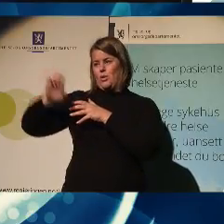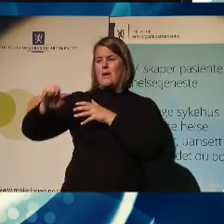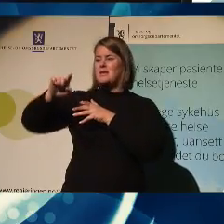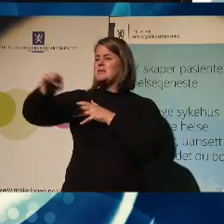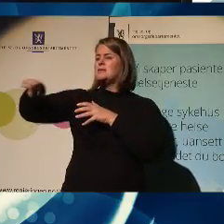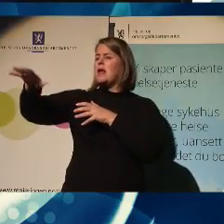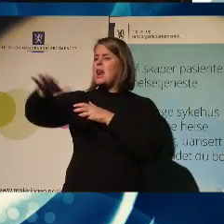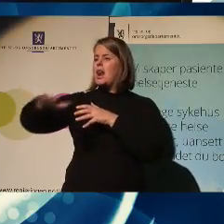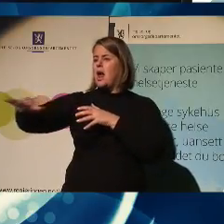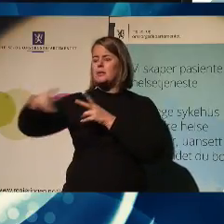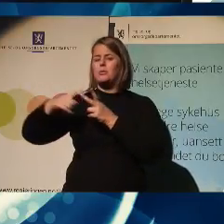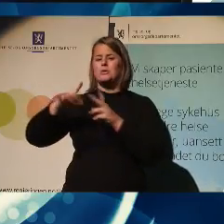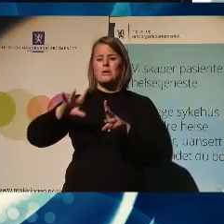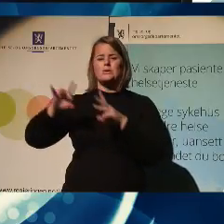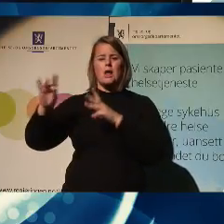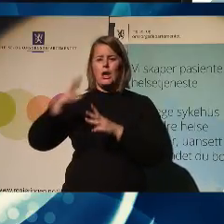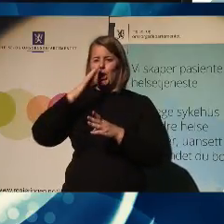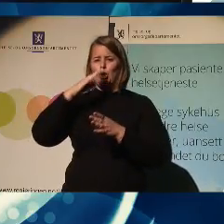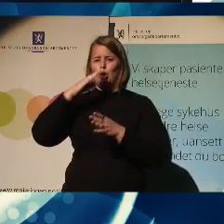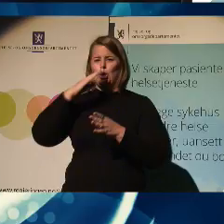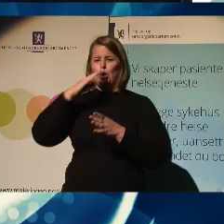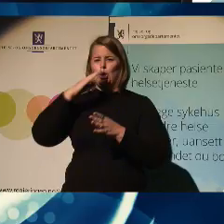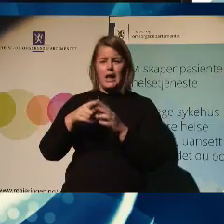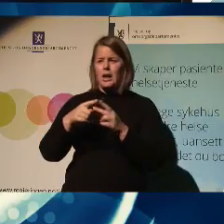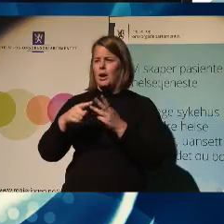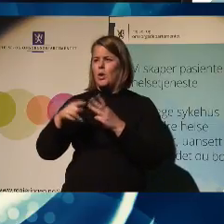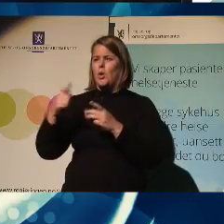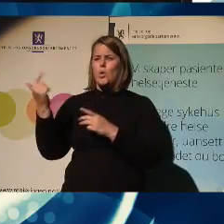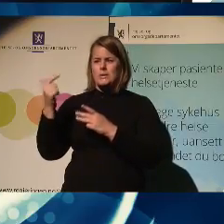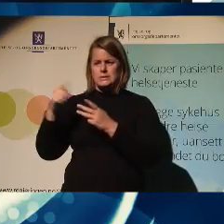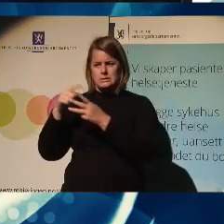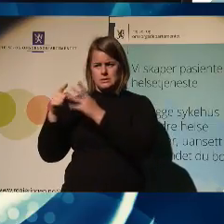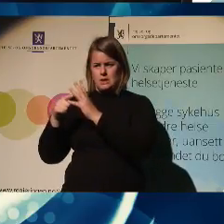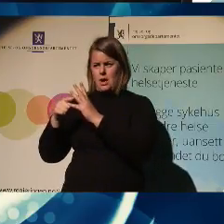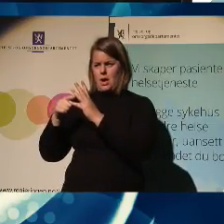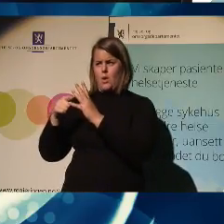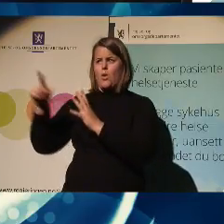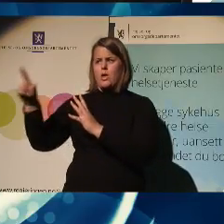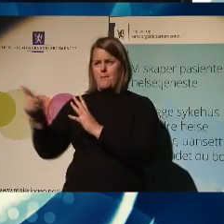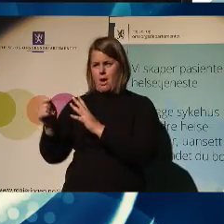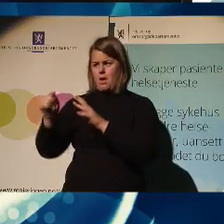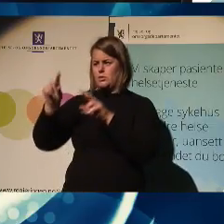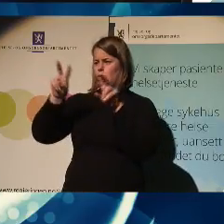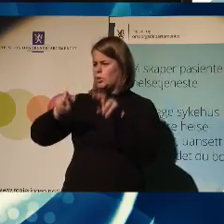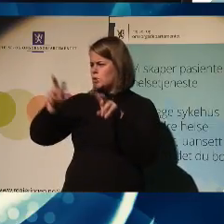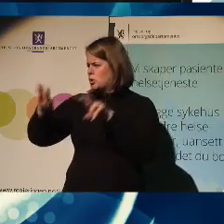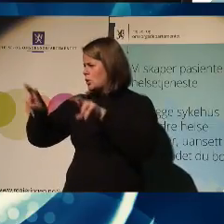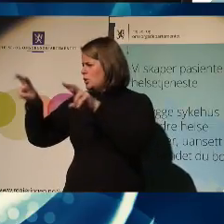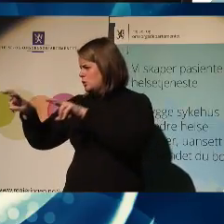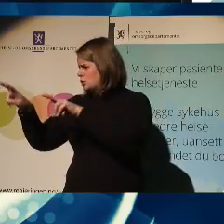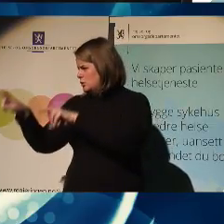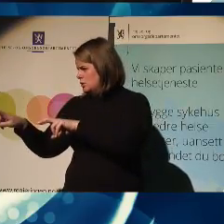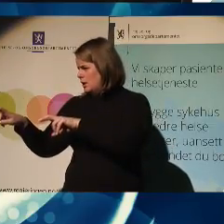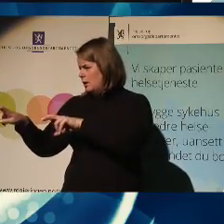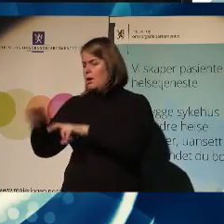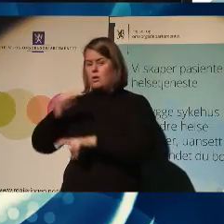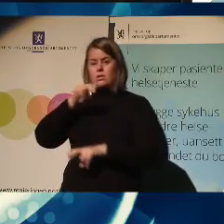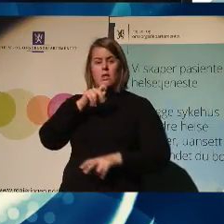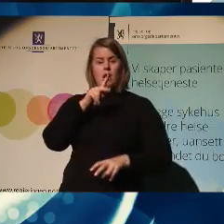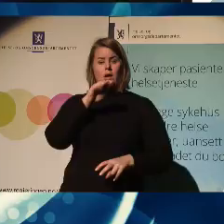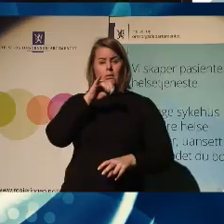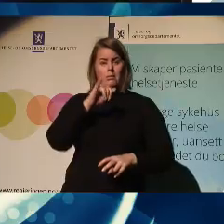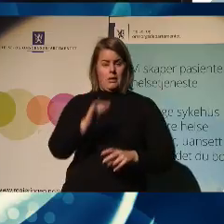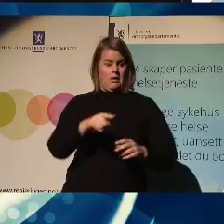land, samt Australia, New Zealand og USA og Japan, for å nevne noen. Og NACMI var da